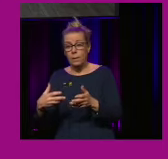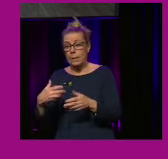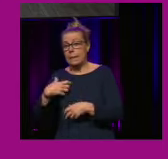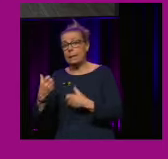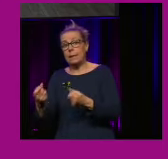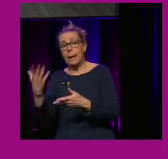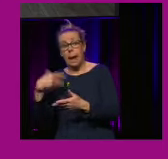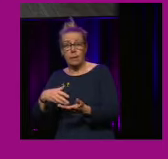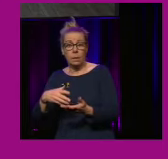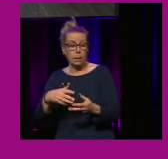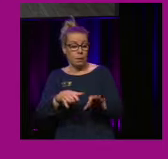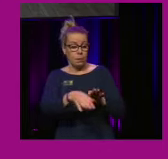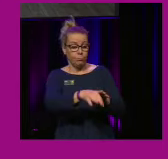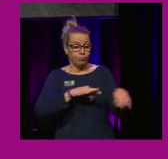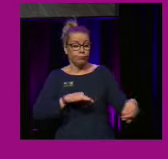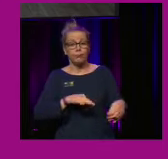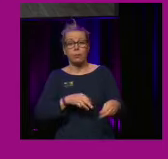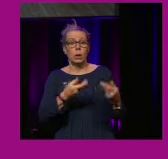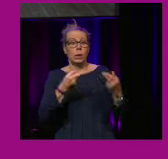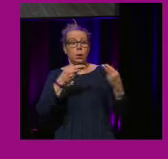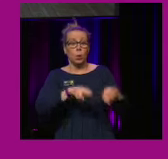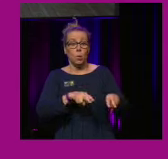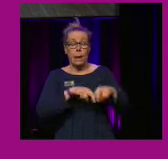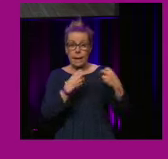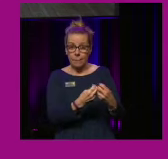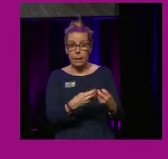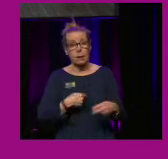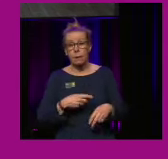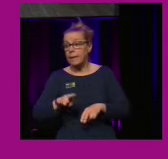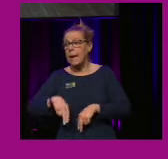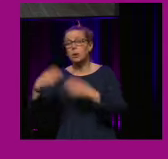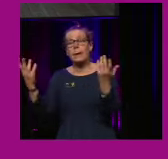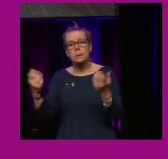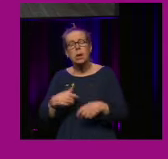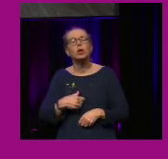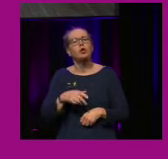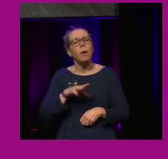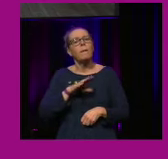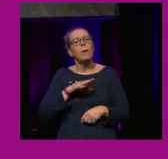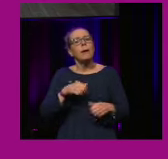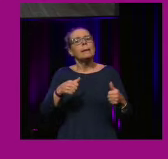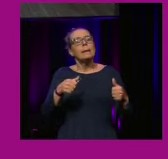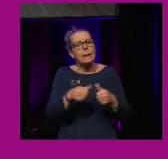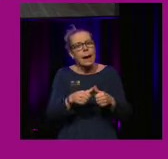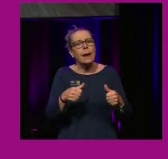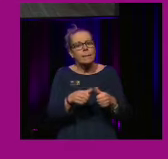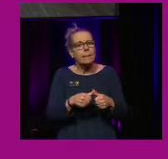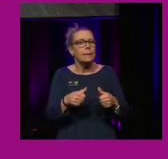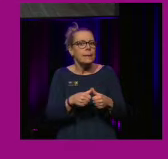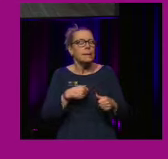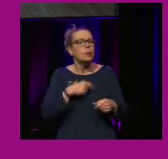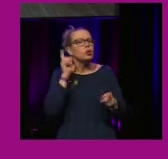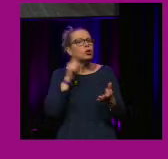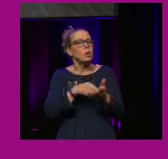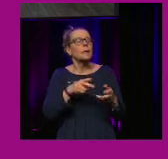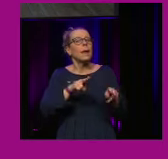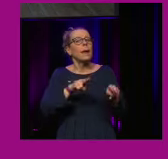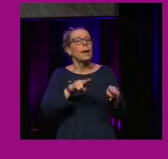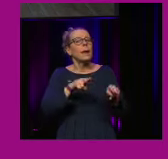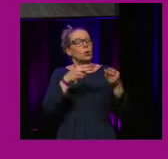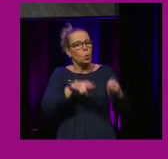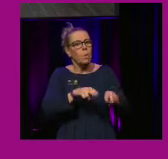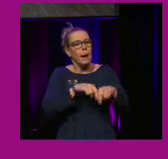helst. Garanterna för att domarnämnden ska finnas även i en orolig politisk tid finns alltså inte